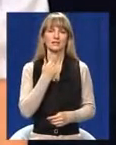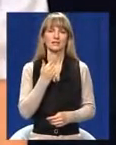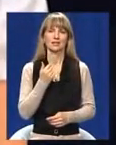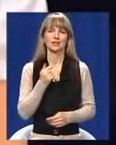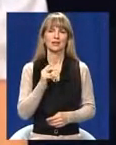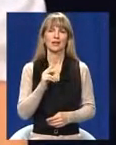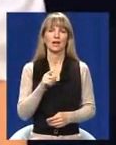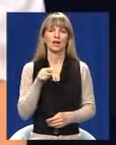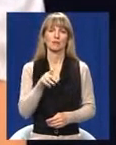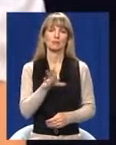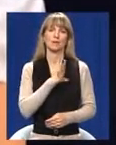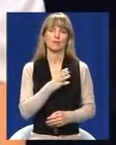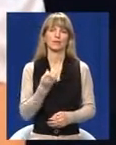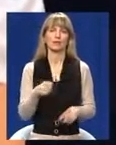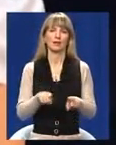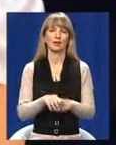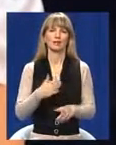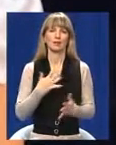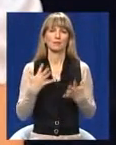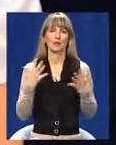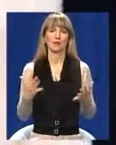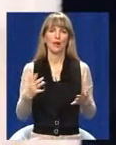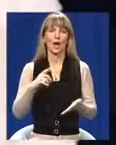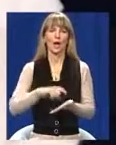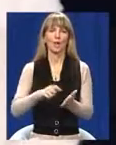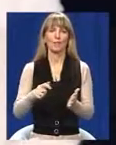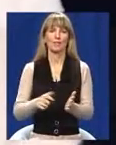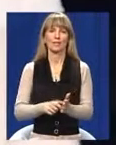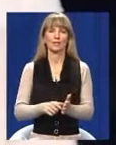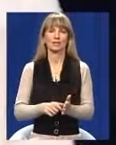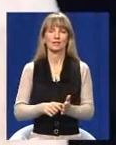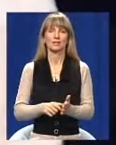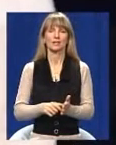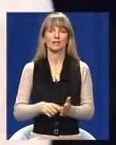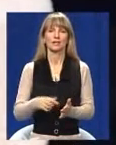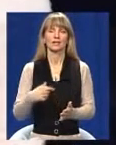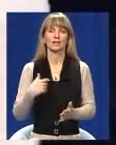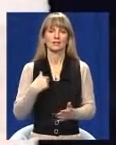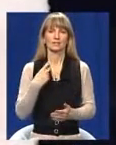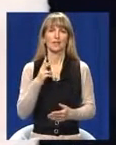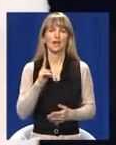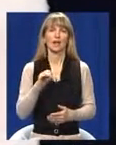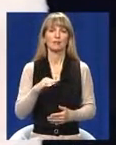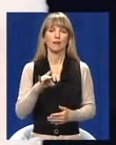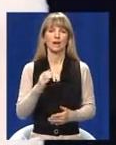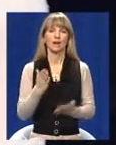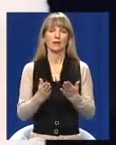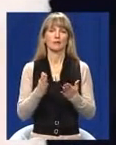Он бывает еще, как наша большая комната. Я очень люблю кальмаров, если их очень